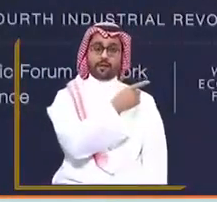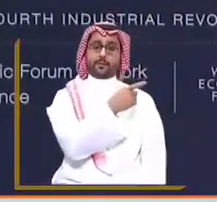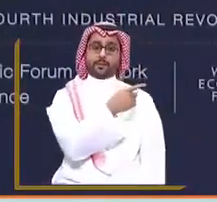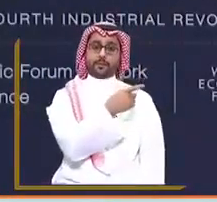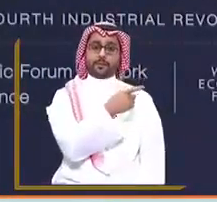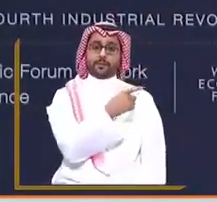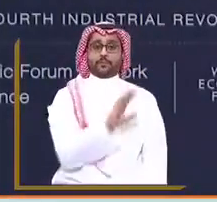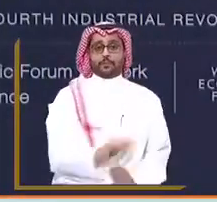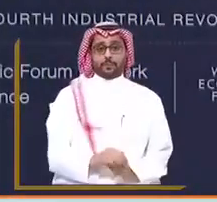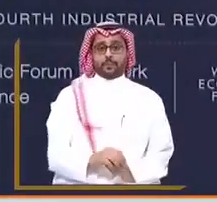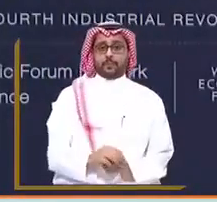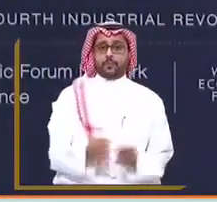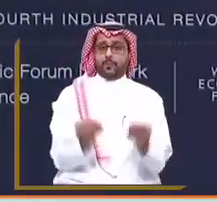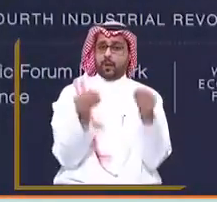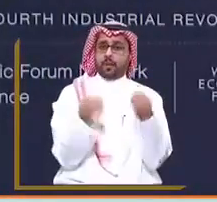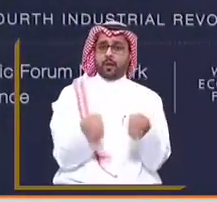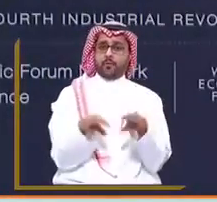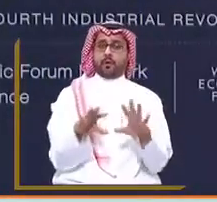التي